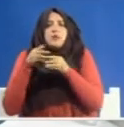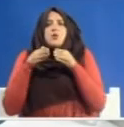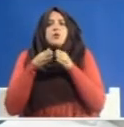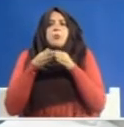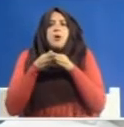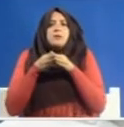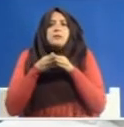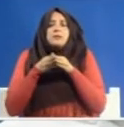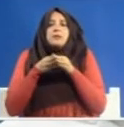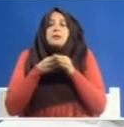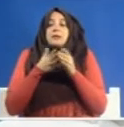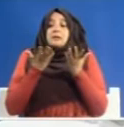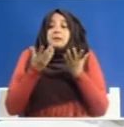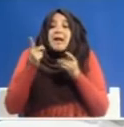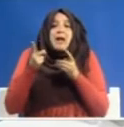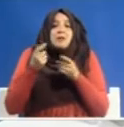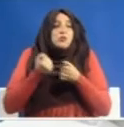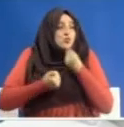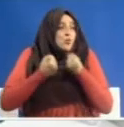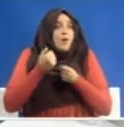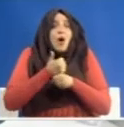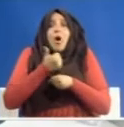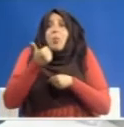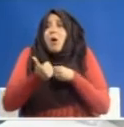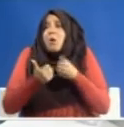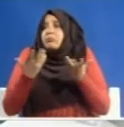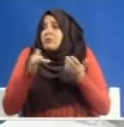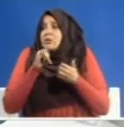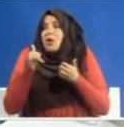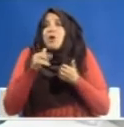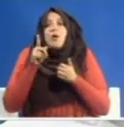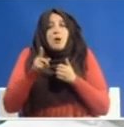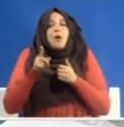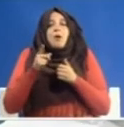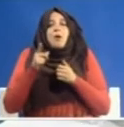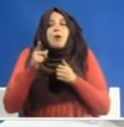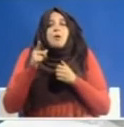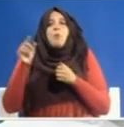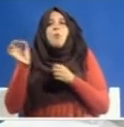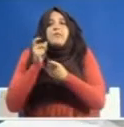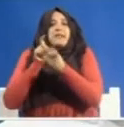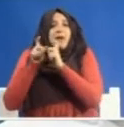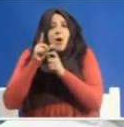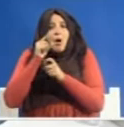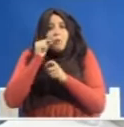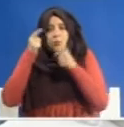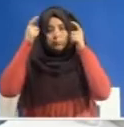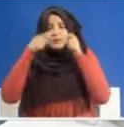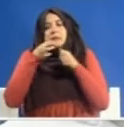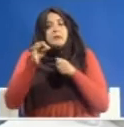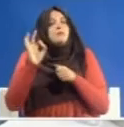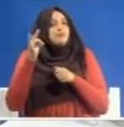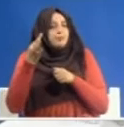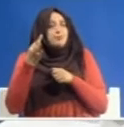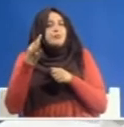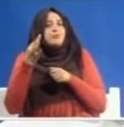لتضررها، أفتى بأن بجواز التطليق يعني، فرفع الأمر إلى